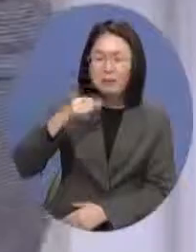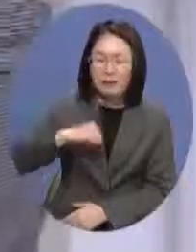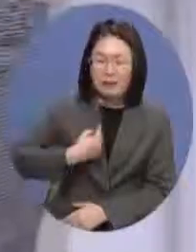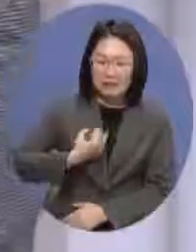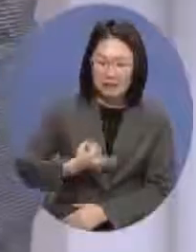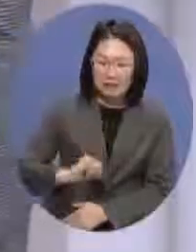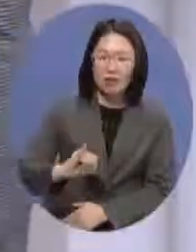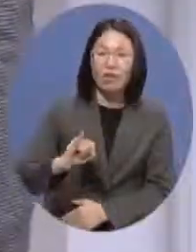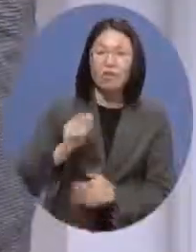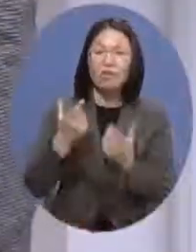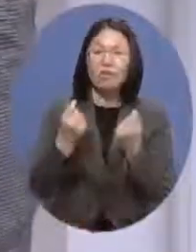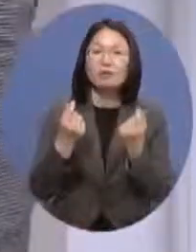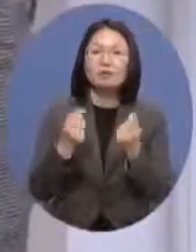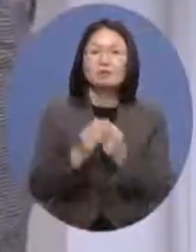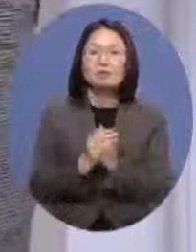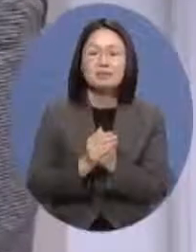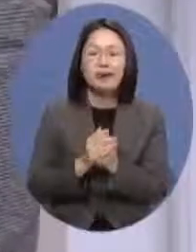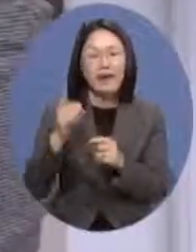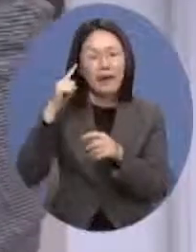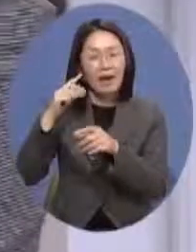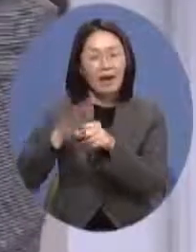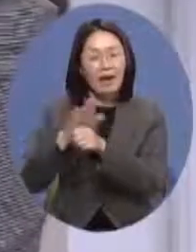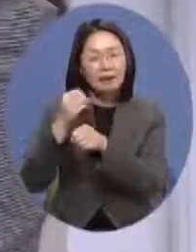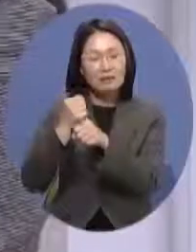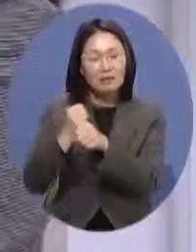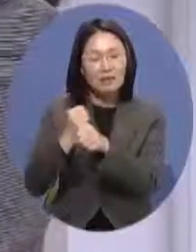자식. 그래서 애착 유형을 분류를 했는데 그